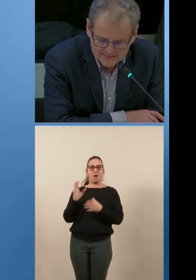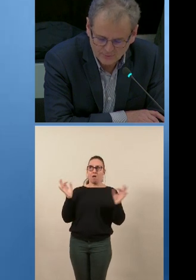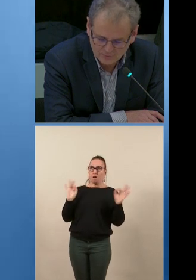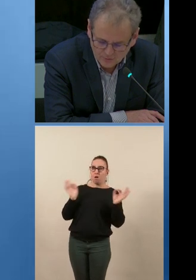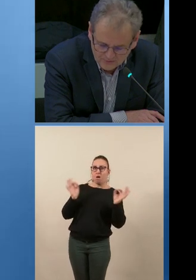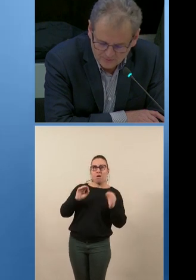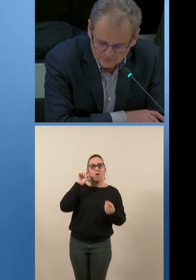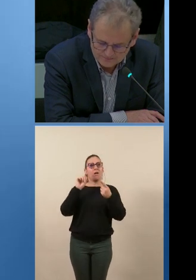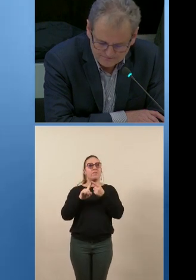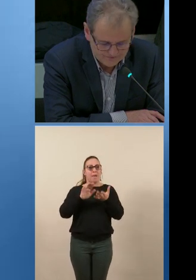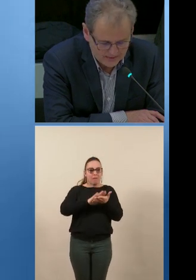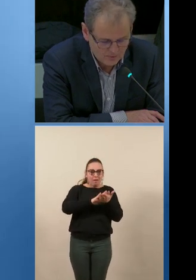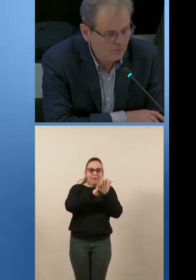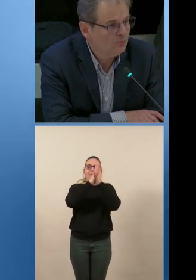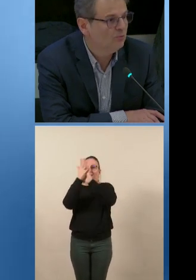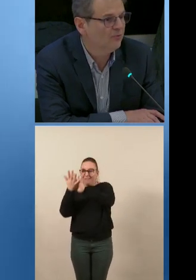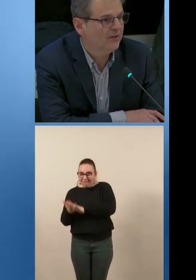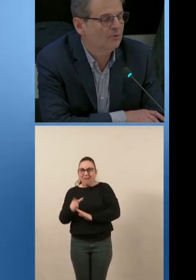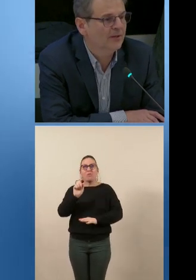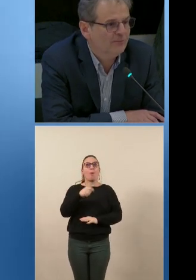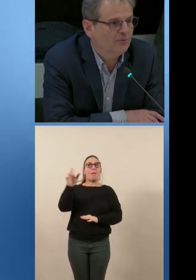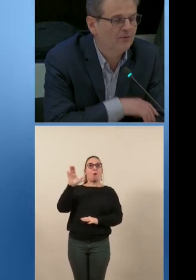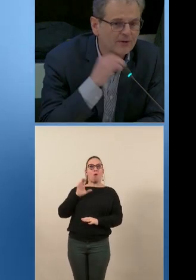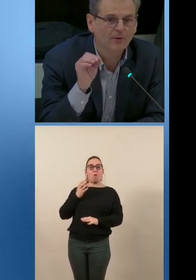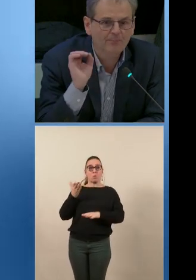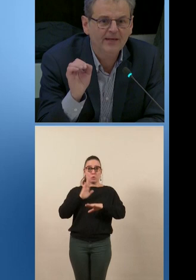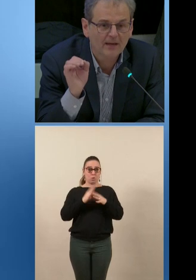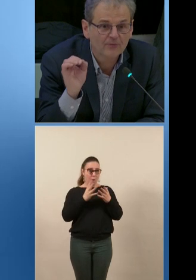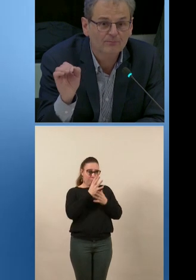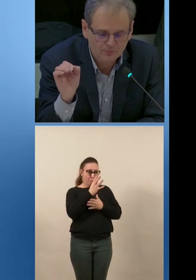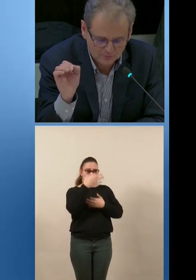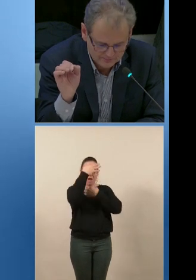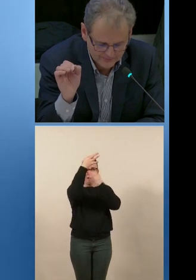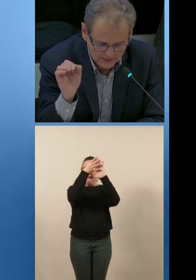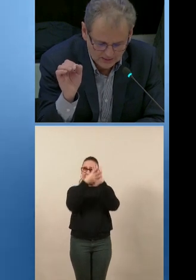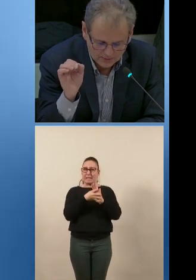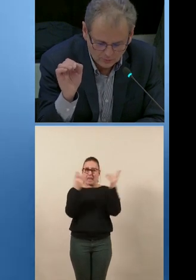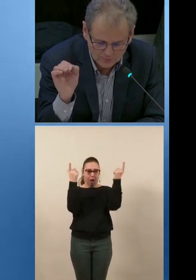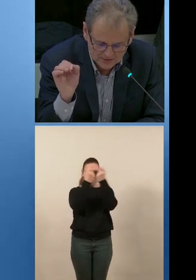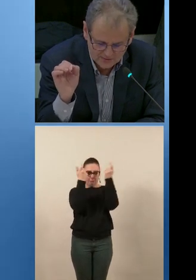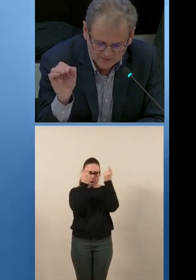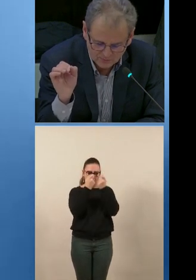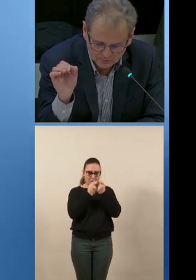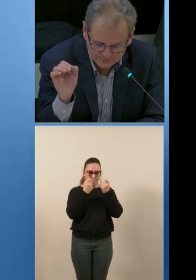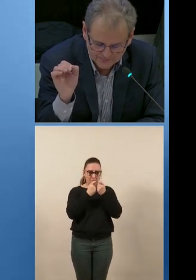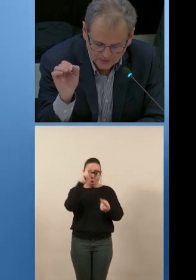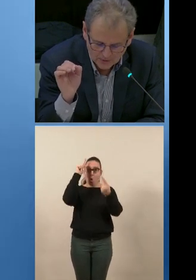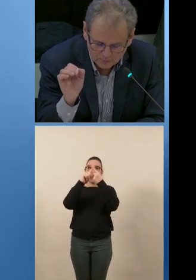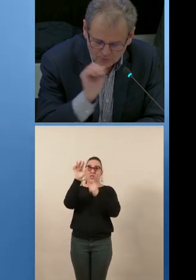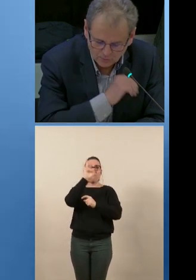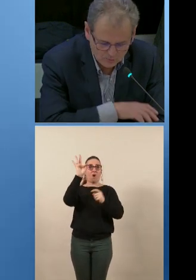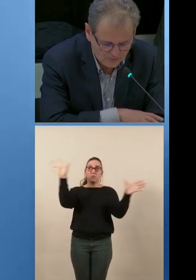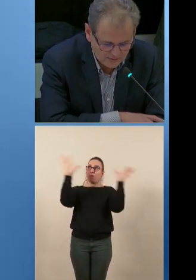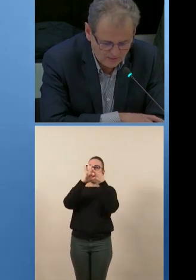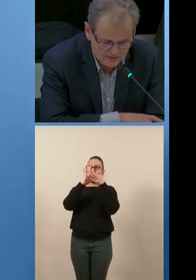investissements de transition alors que nos dossiers correspondent vraiment pile à 100 % aux objectifs nationaux